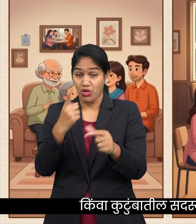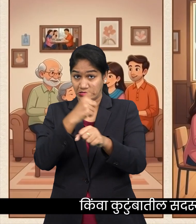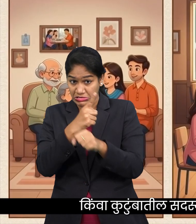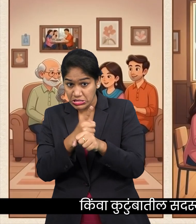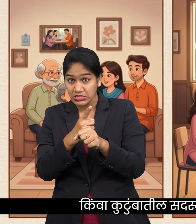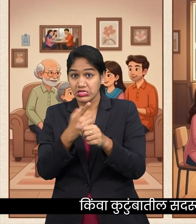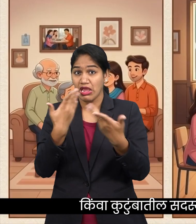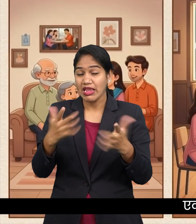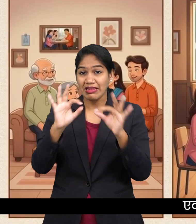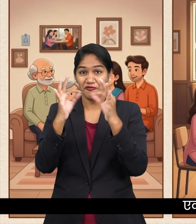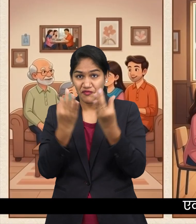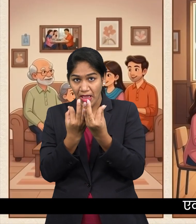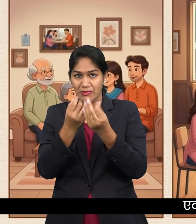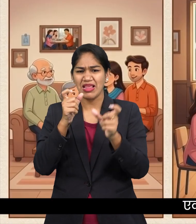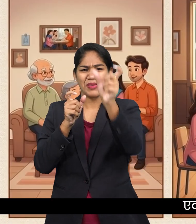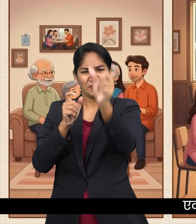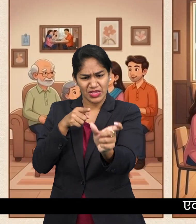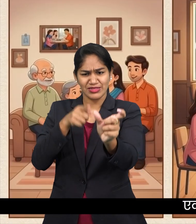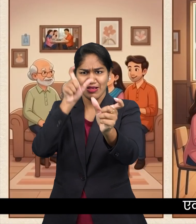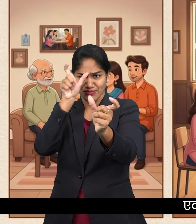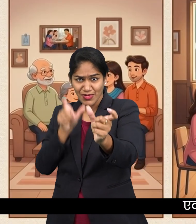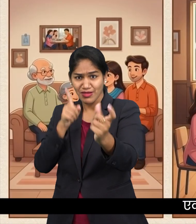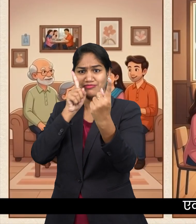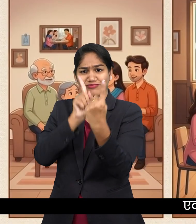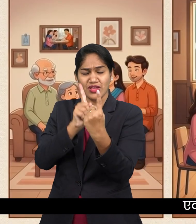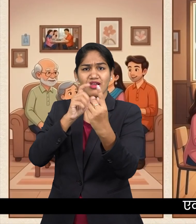बोलतो तेव्हा त्याला एक एक संवाद म्हणतात.